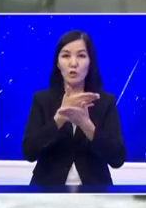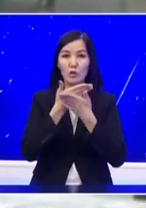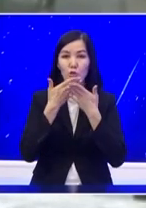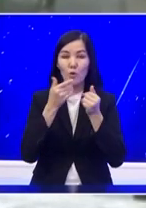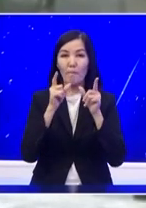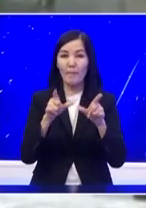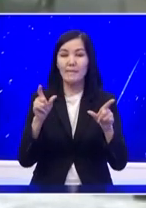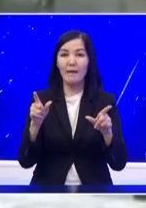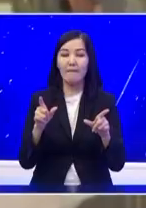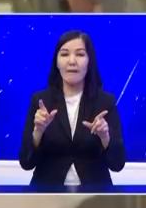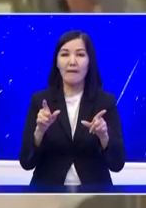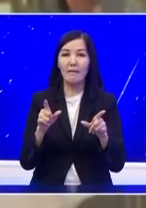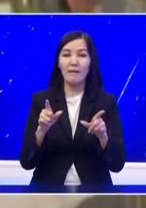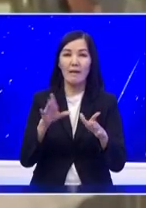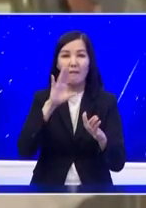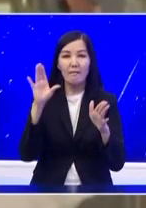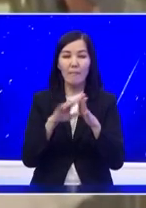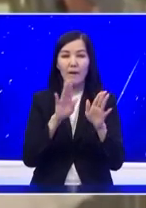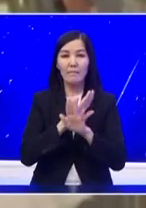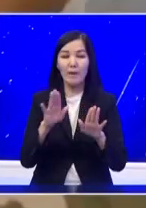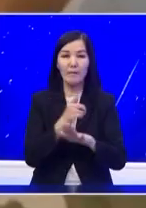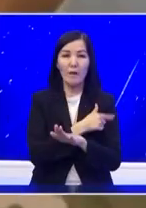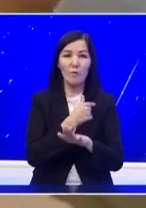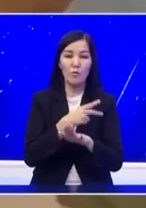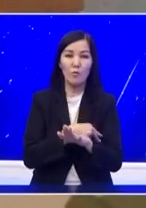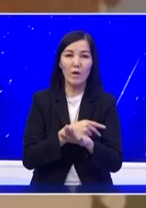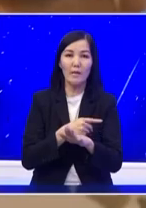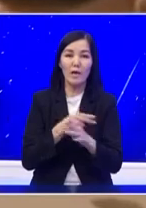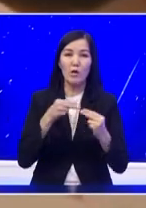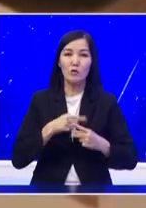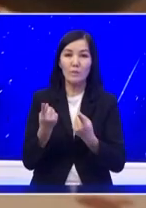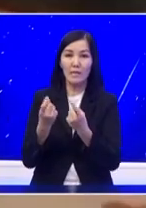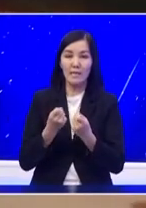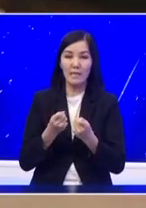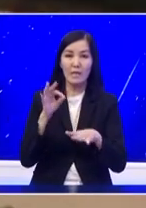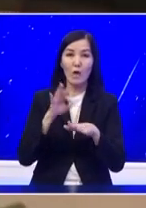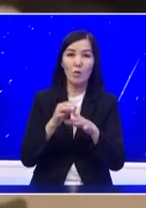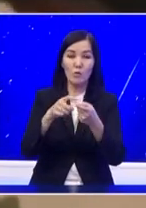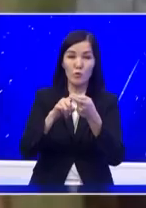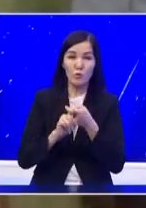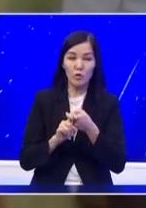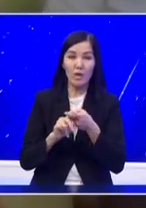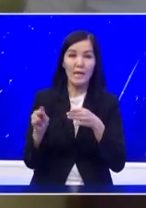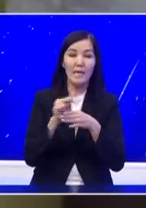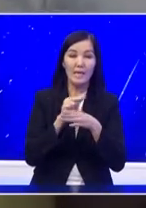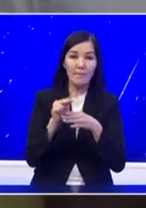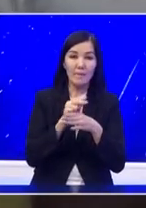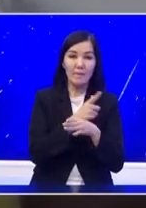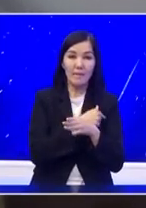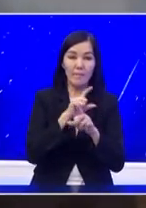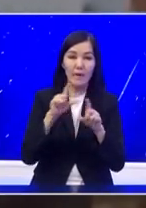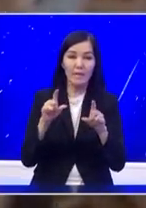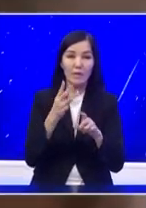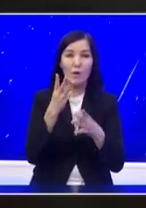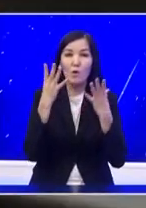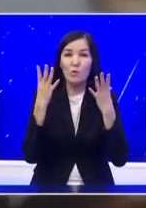де санитарлық талапты сақтамағандар ауруханаға жұмысқа тартылады. Яғни дертті жұқтырғандарды емдейтін емханада олар 3